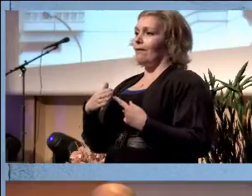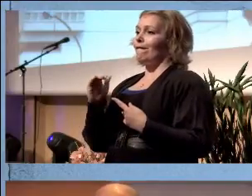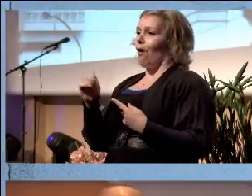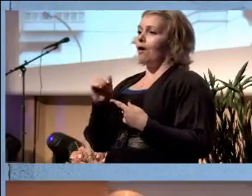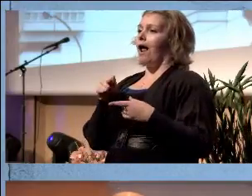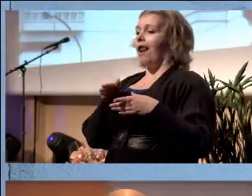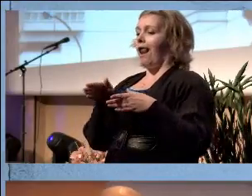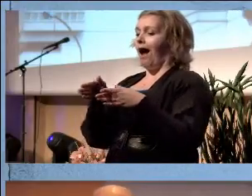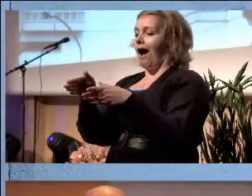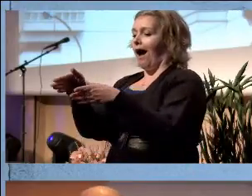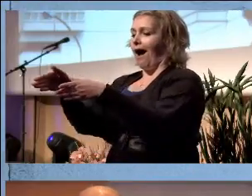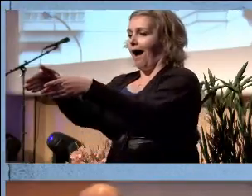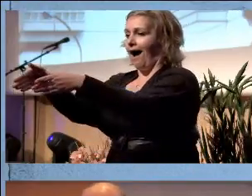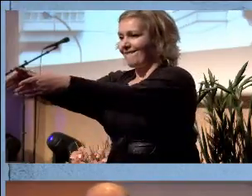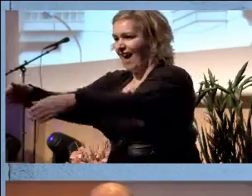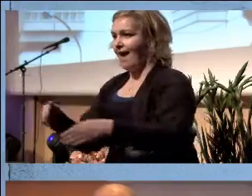Street.